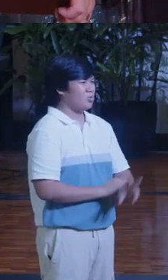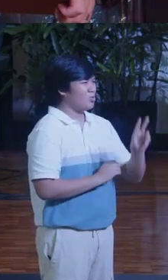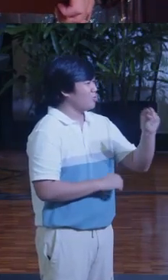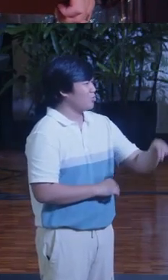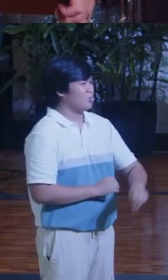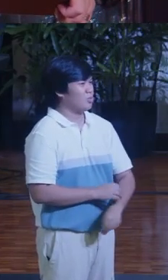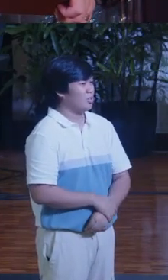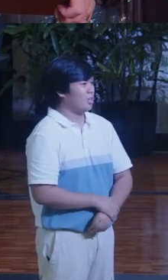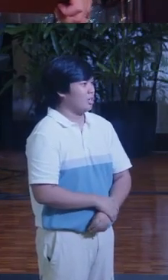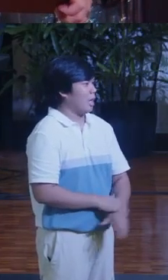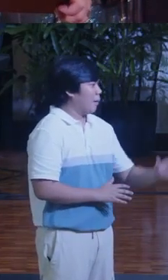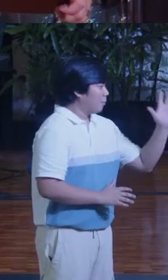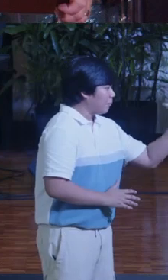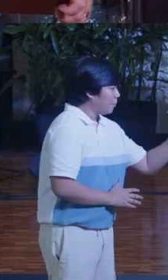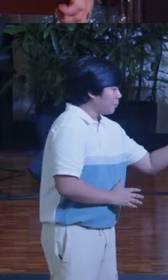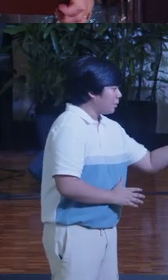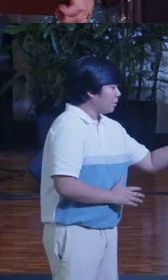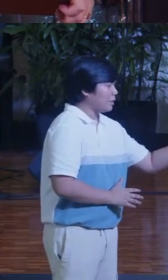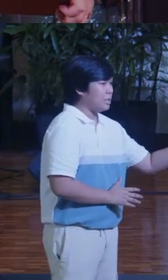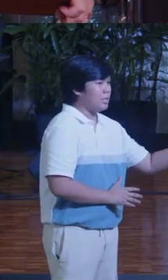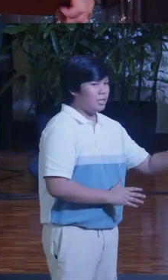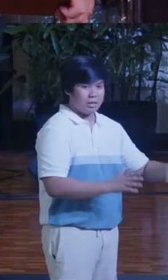po 55 and